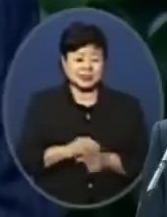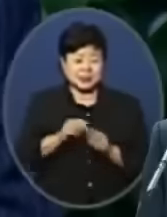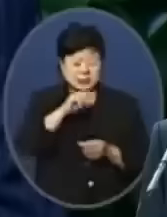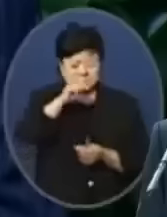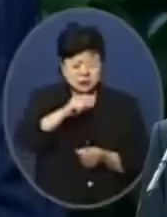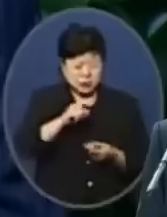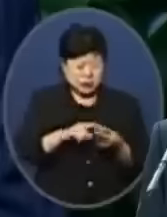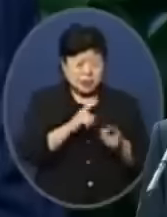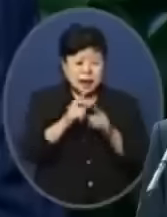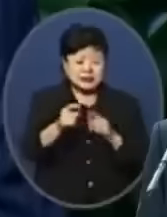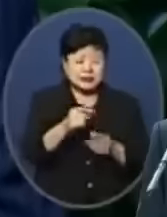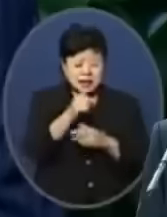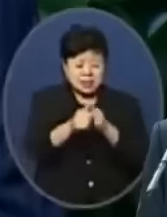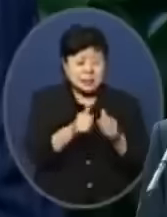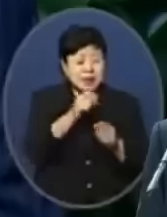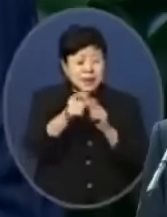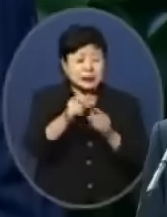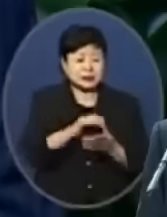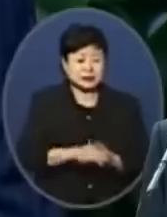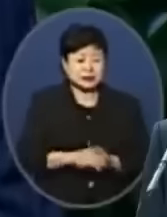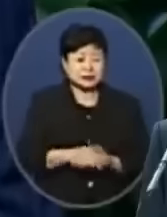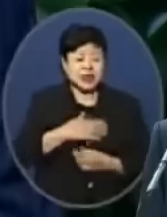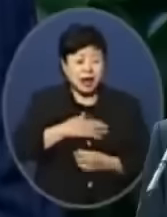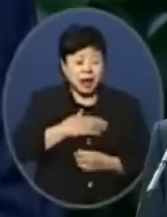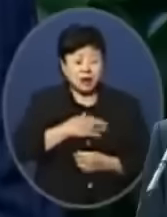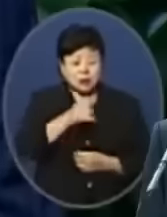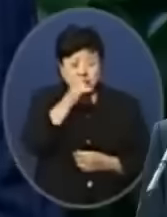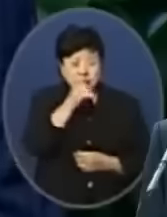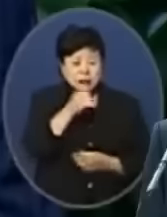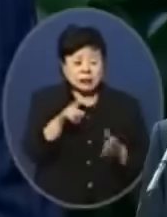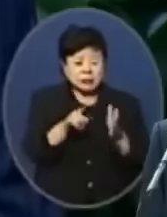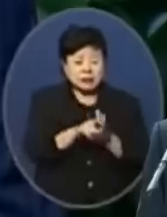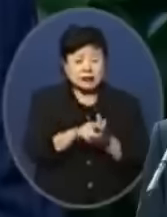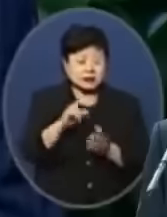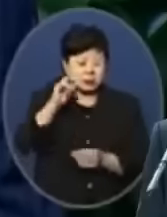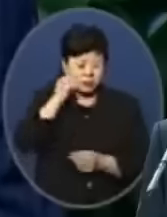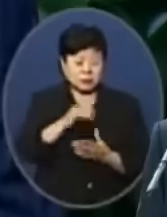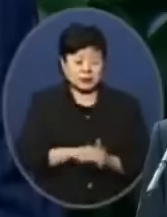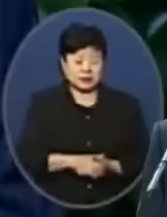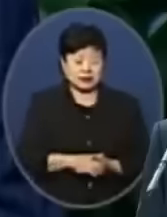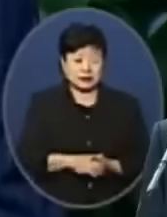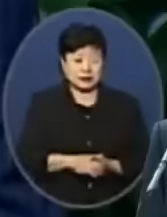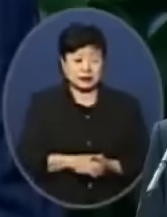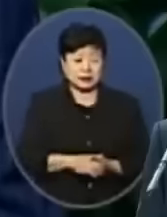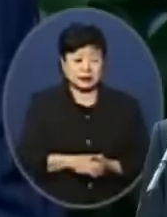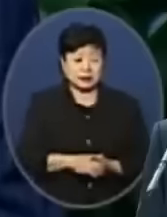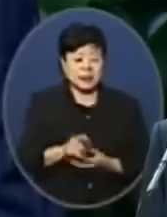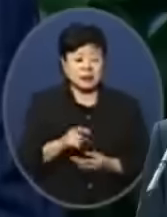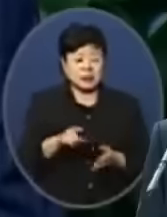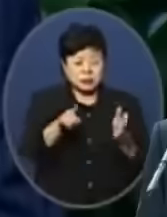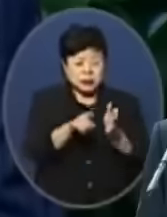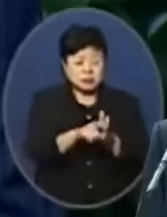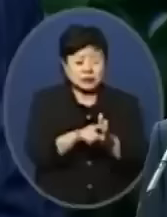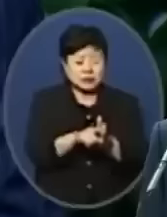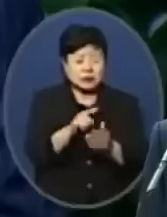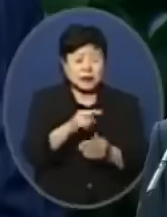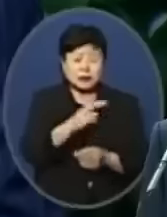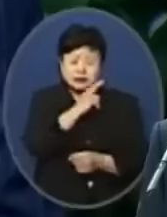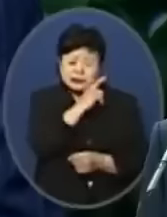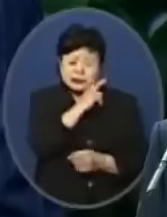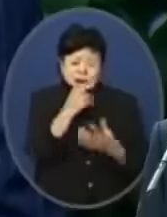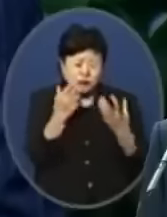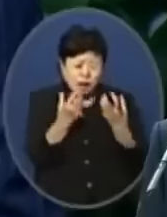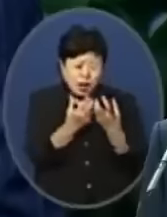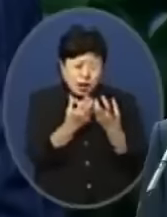성경에 기록된 말씀이 하나님 말씀인 줄 알고는 있지만 안 믿어집니다. 아무리 믿으려 해도 마음에 의심이